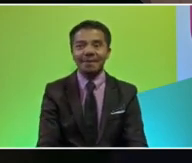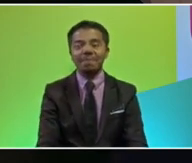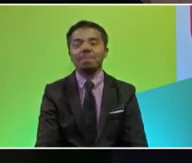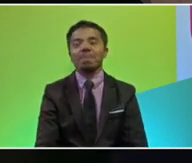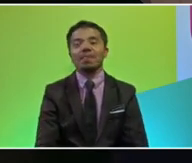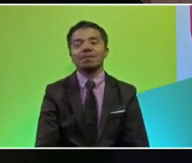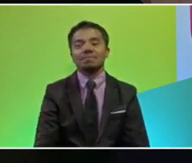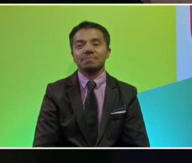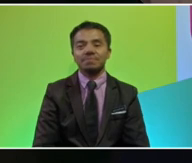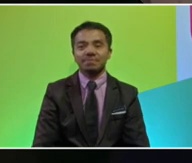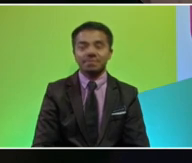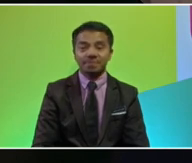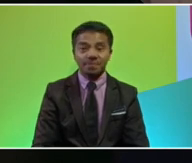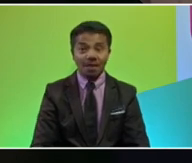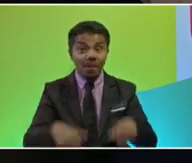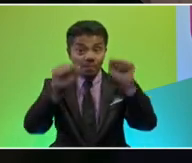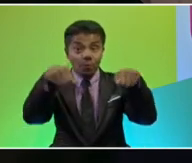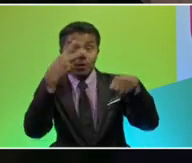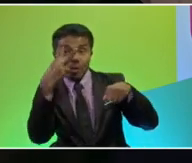oke sekarang